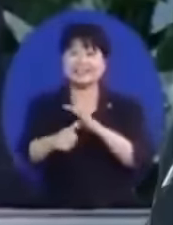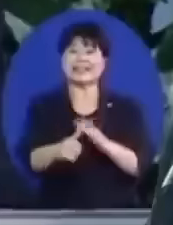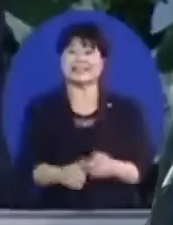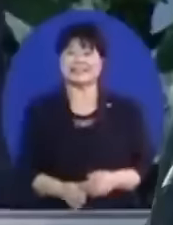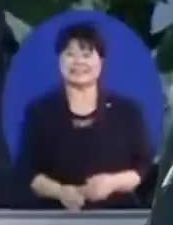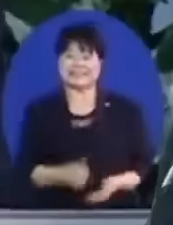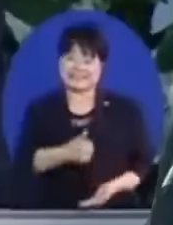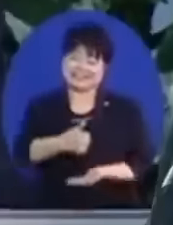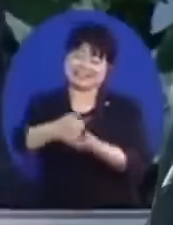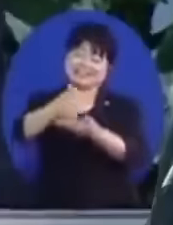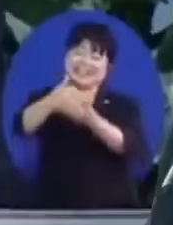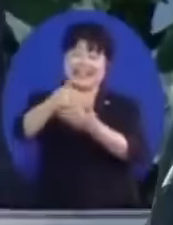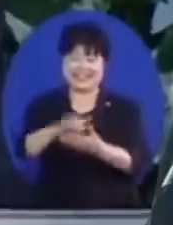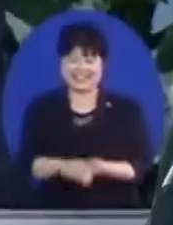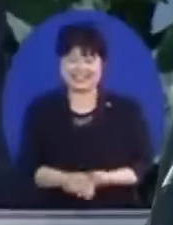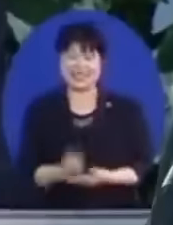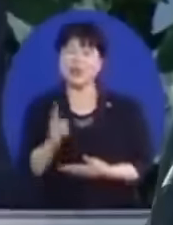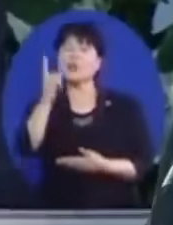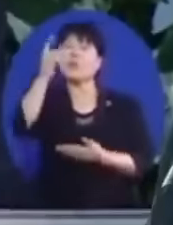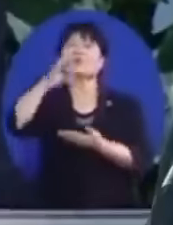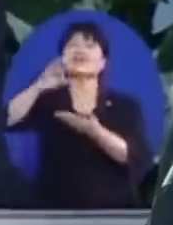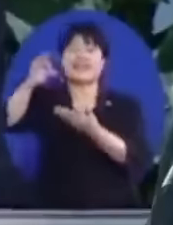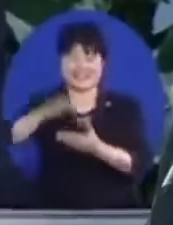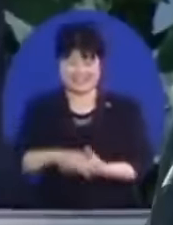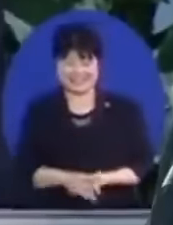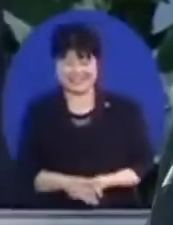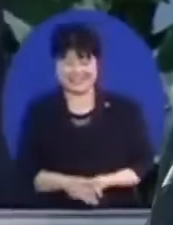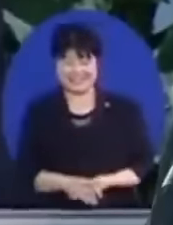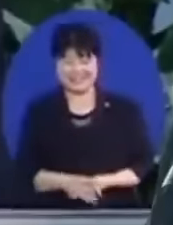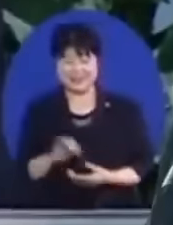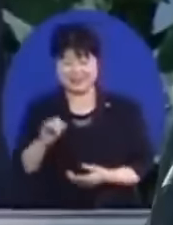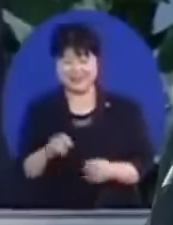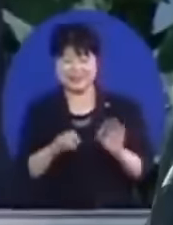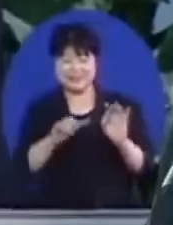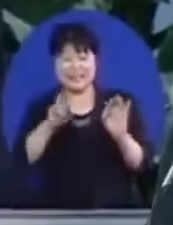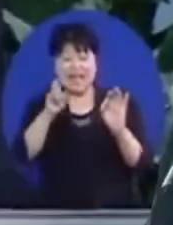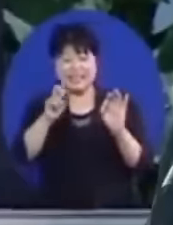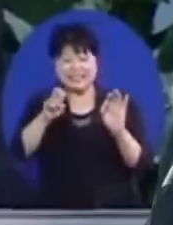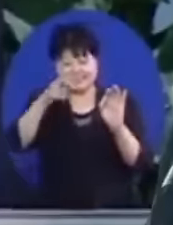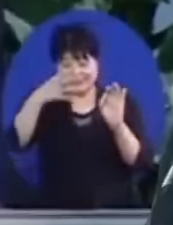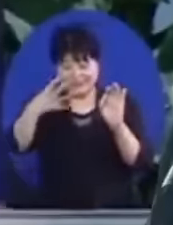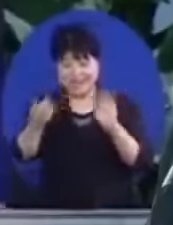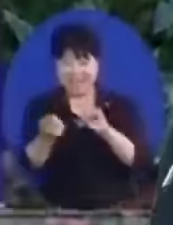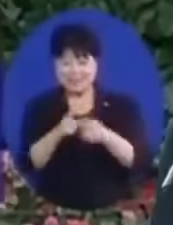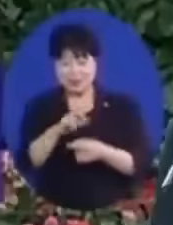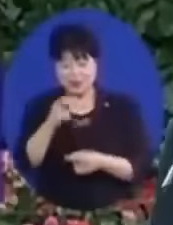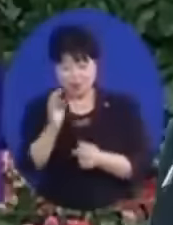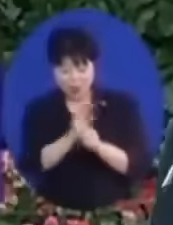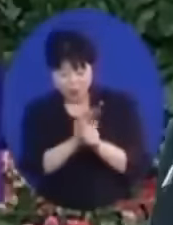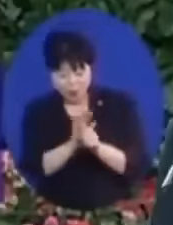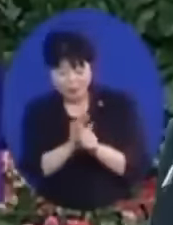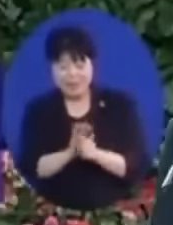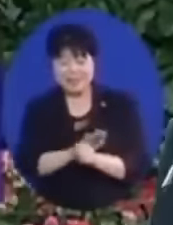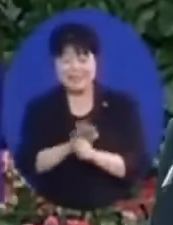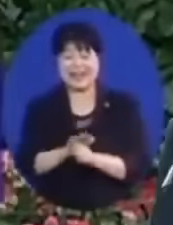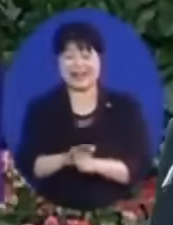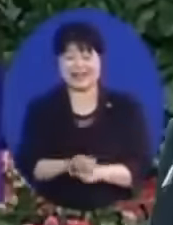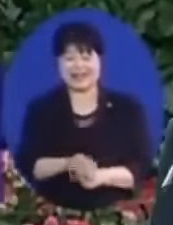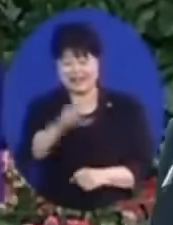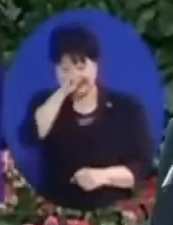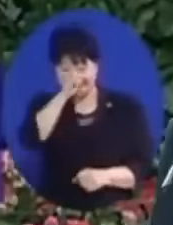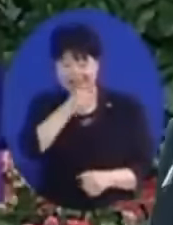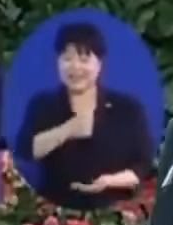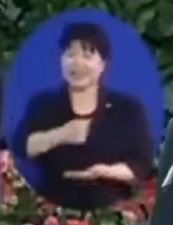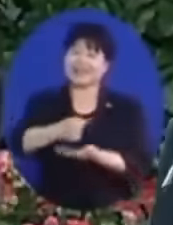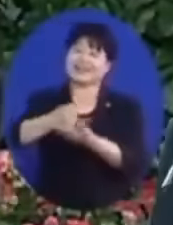칭찬하고 아주 높여줘야 되는 것입니다. 히브리서 10장 24절에 서로 돌아보아 사랑과 선행을 격려하라고 하는